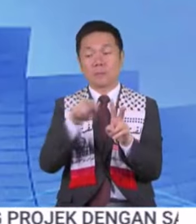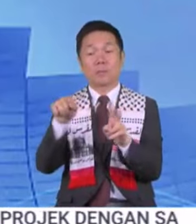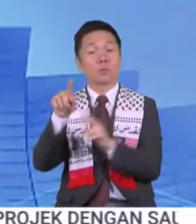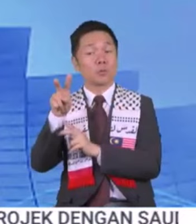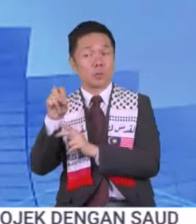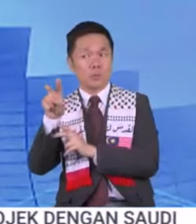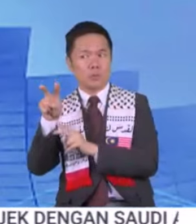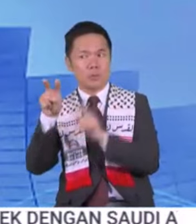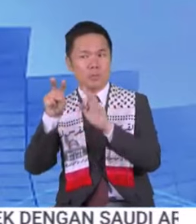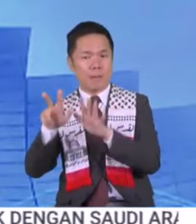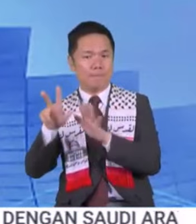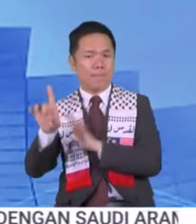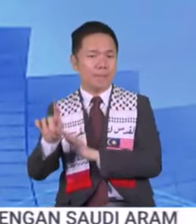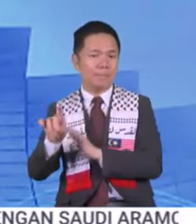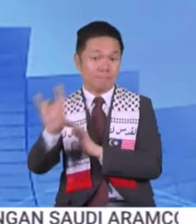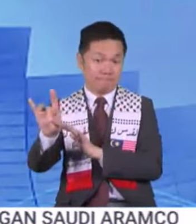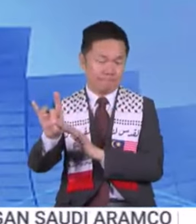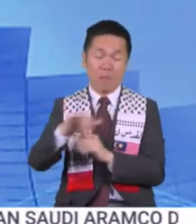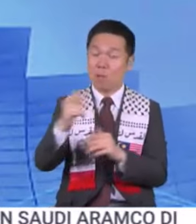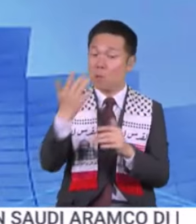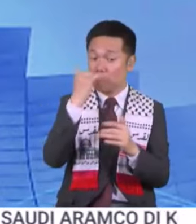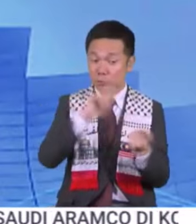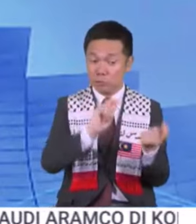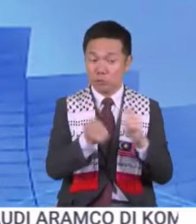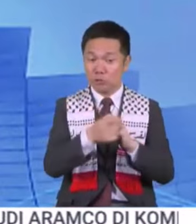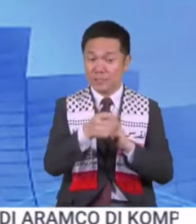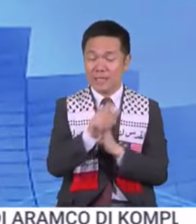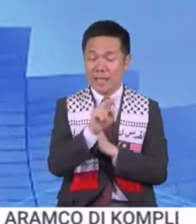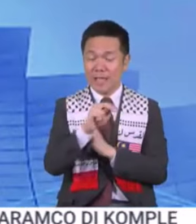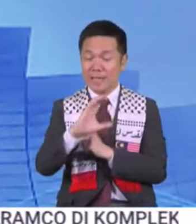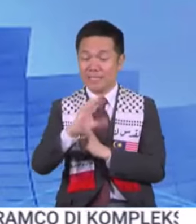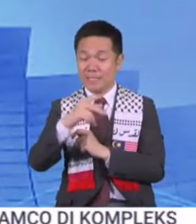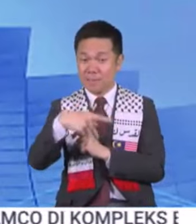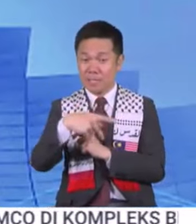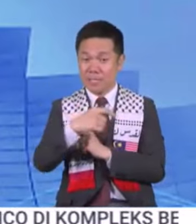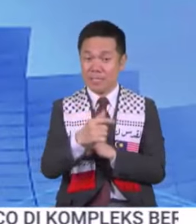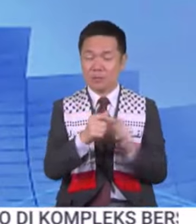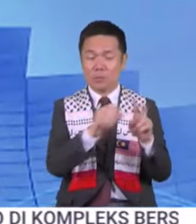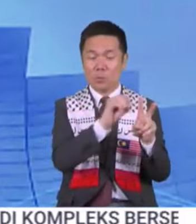2024-2028 menggantikan pelan anti rasuah nasional NACP